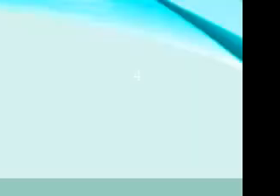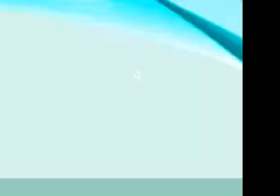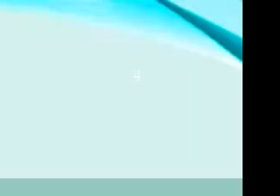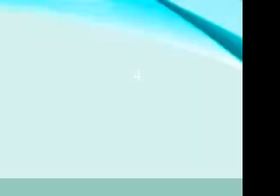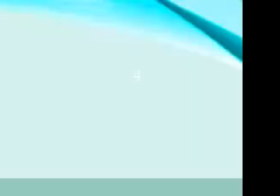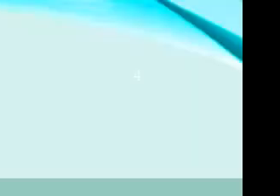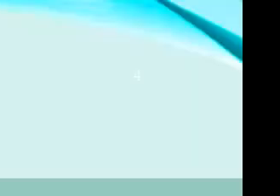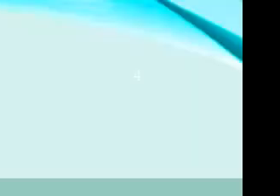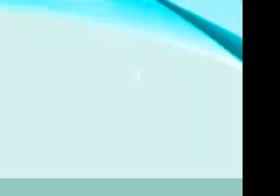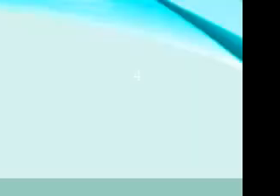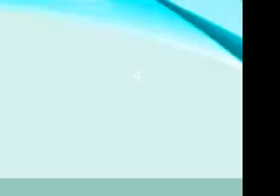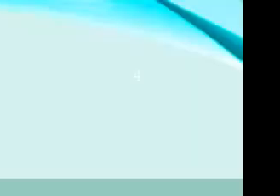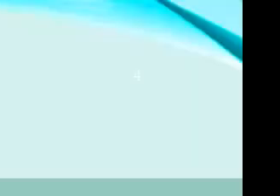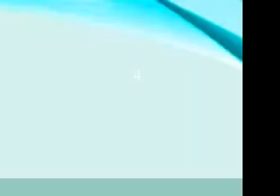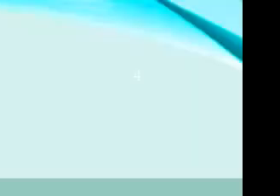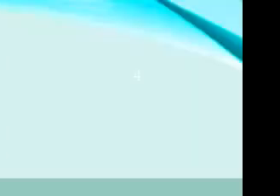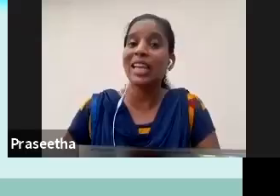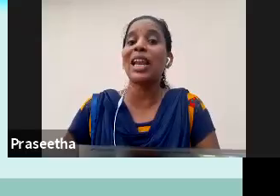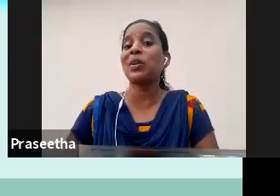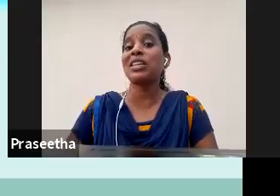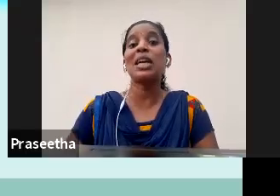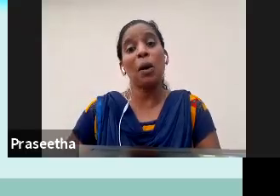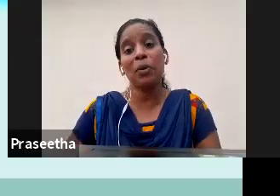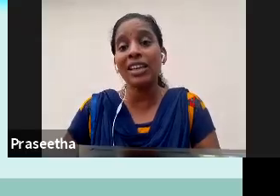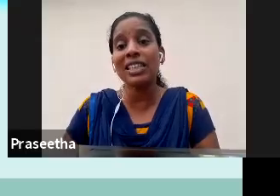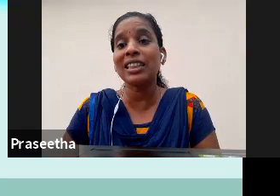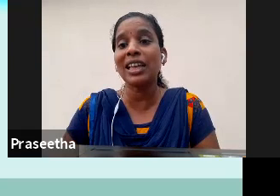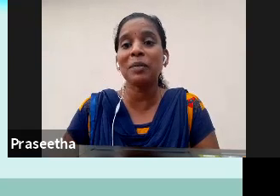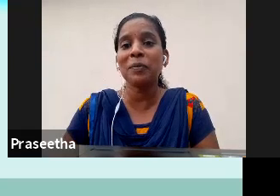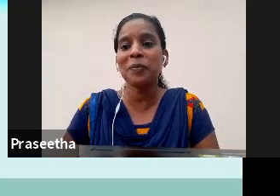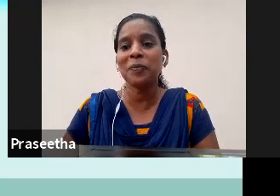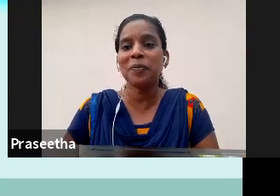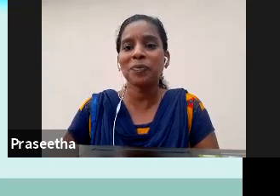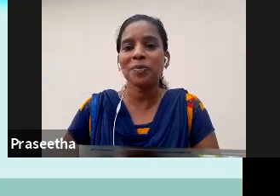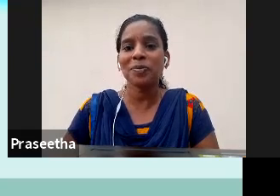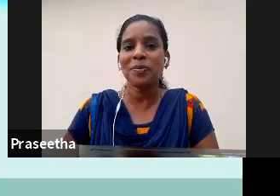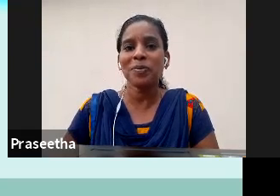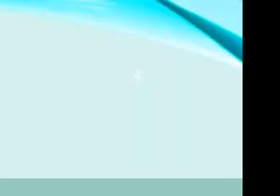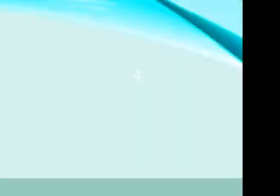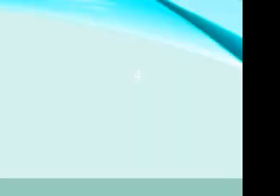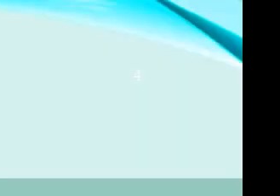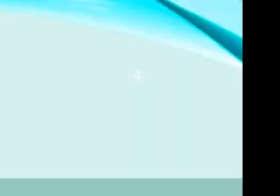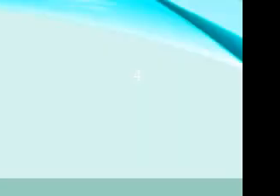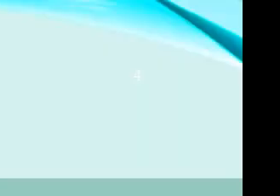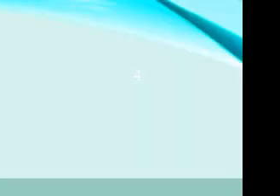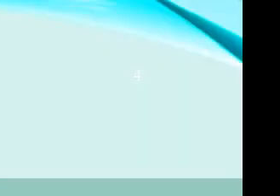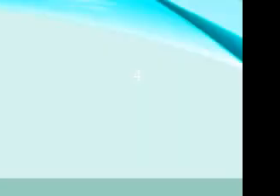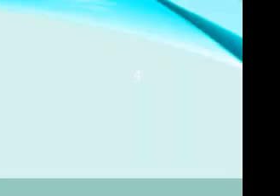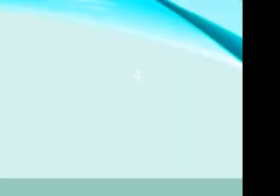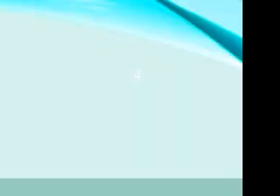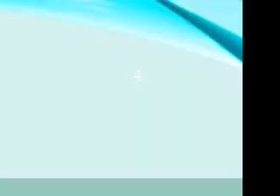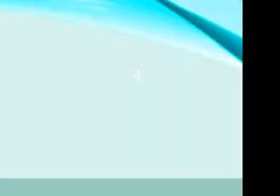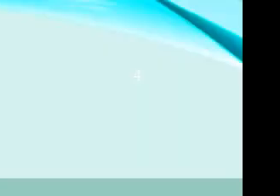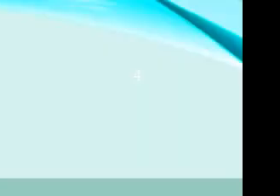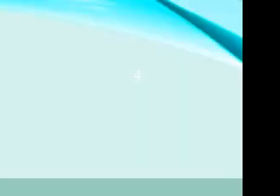ബ്രിട്ടീഷ് സൈൻ ലാംഗ്വേജ്. തീർച്ചയായിട്ടും ബ്രിട്ടീഷ് സൈൻ ലാംഗ്വേജ് ആണ്. അപ്പൊ ഐ എസ് എൽ എന്തായിരിക്കും? അമേരിക്കൻ.